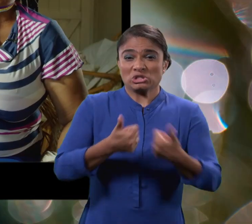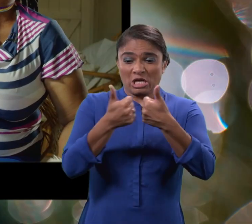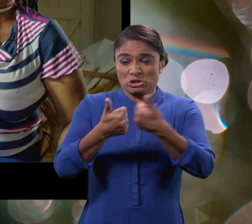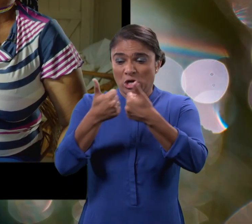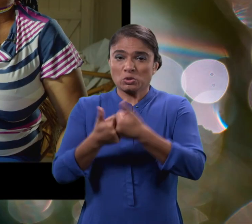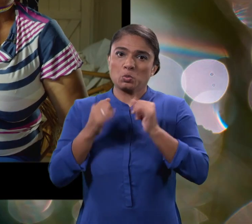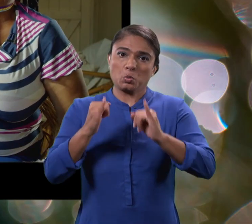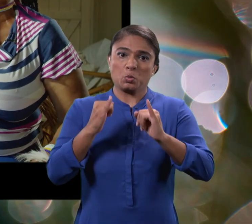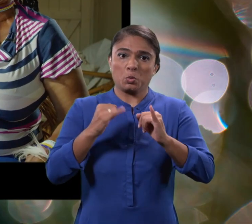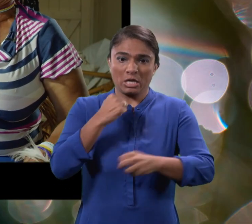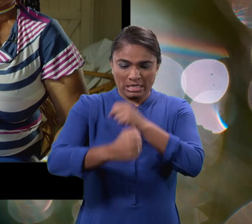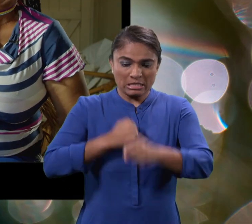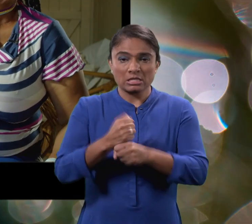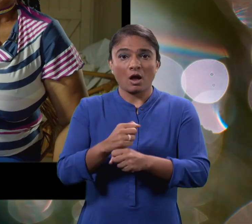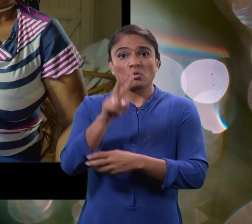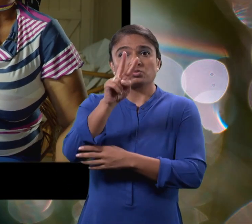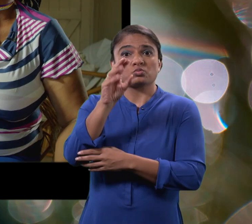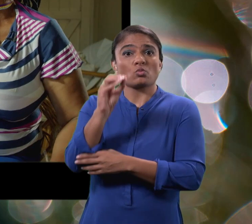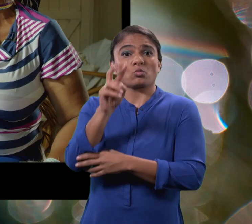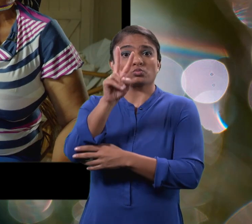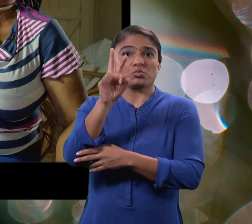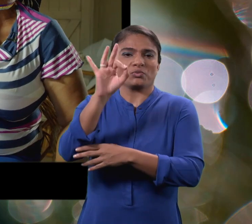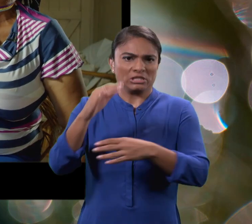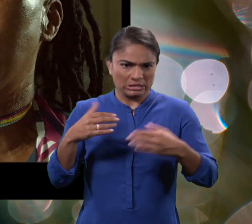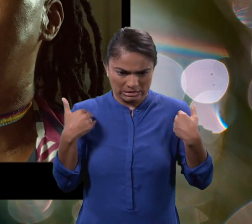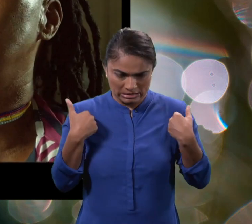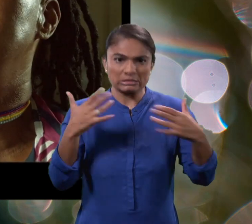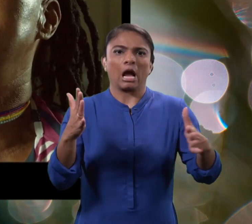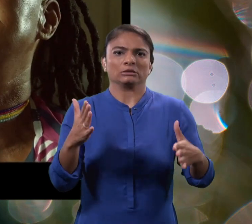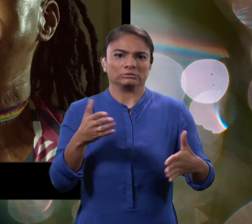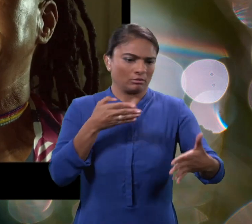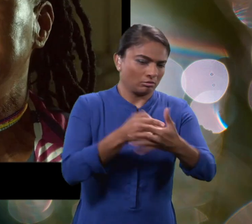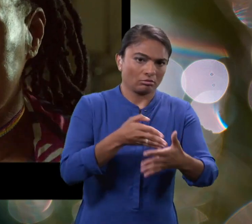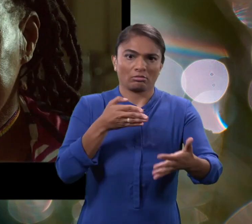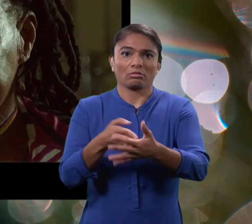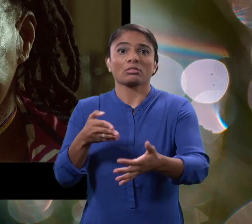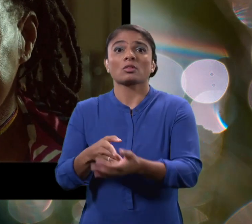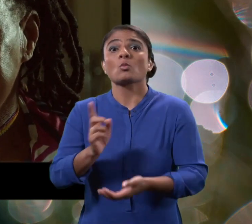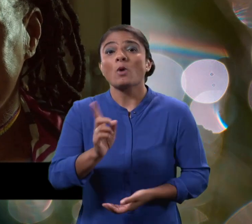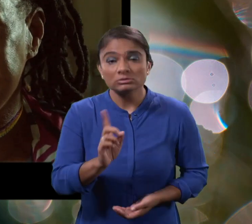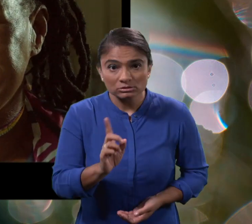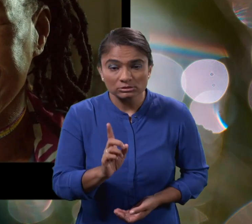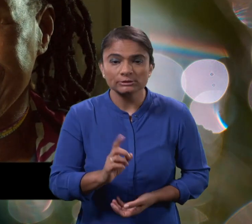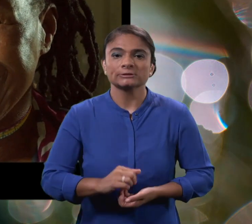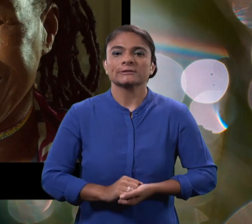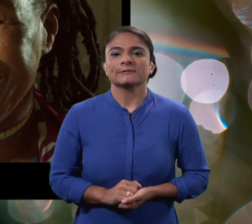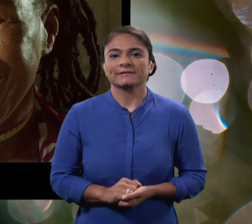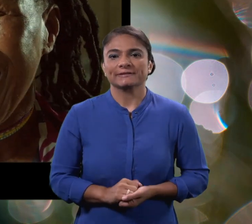Izinto endijongene nazo ibizezi zokubana xa ndizawuqala lo 2023